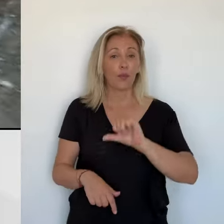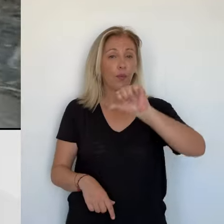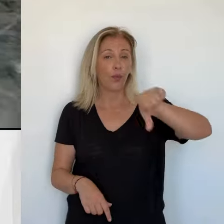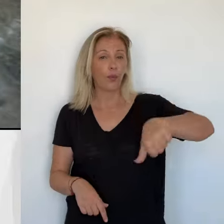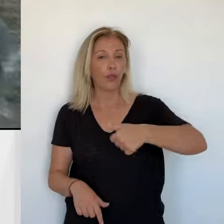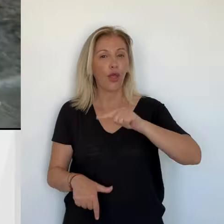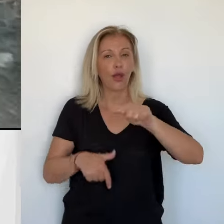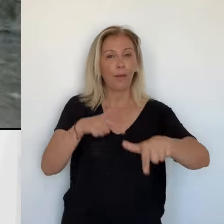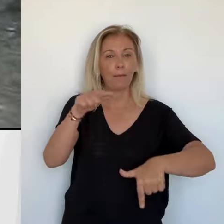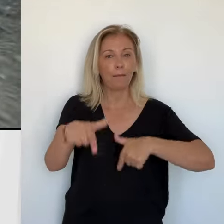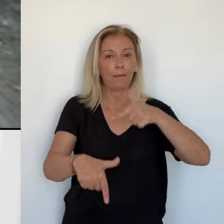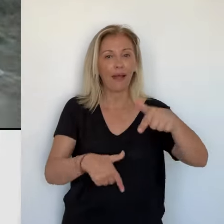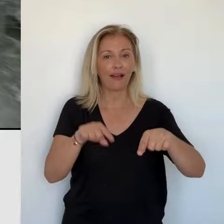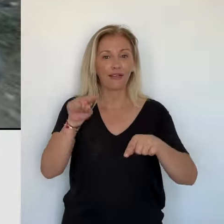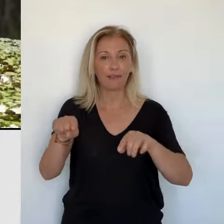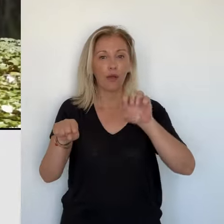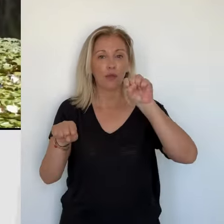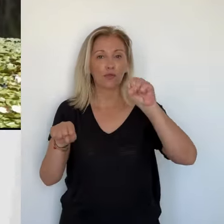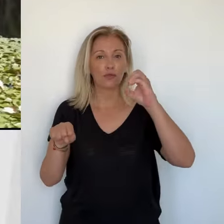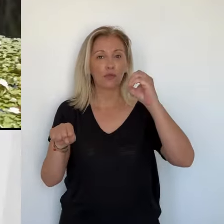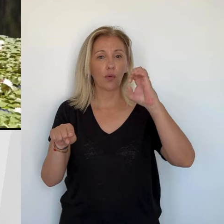plus emblématiques de Corse.